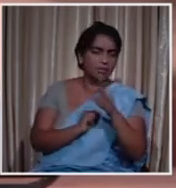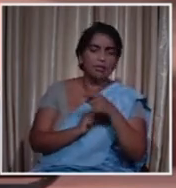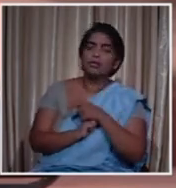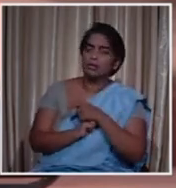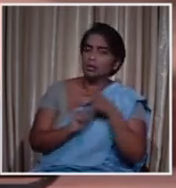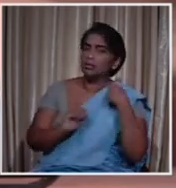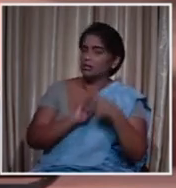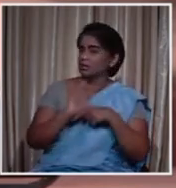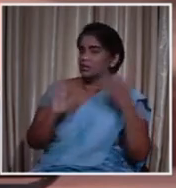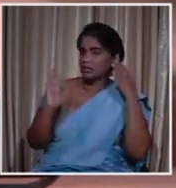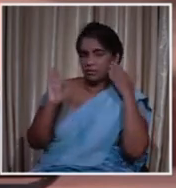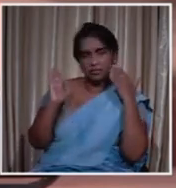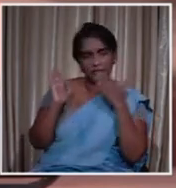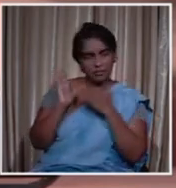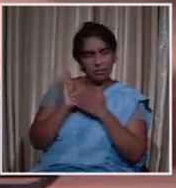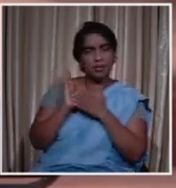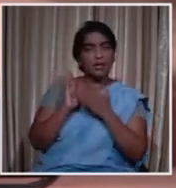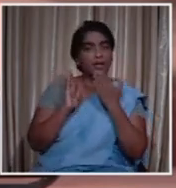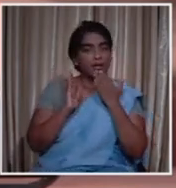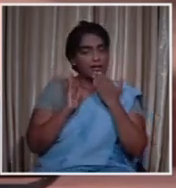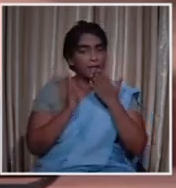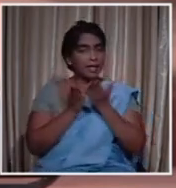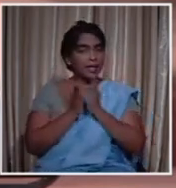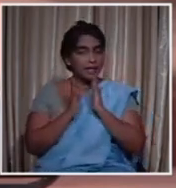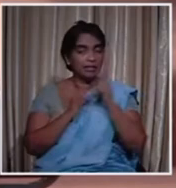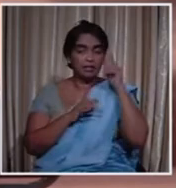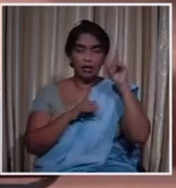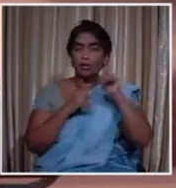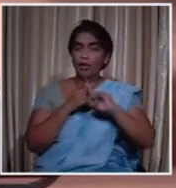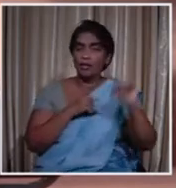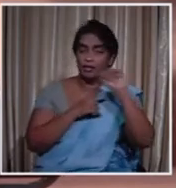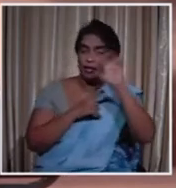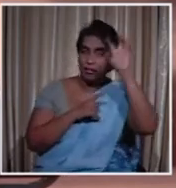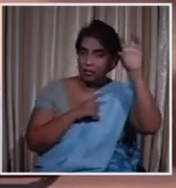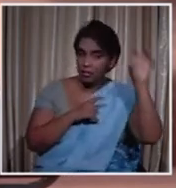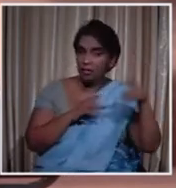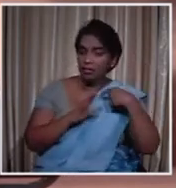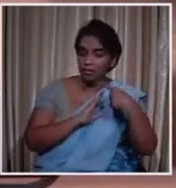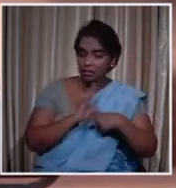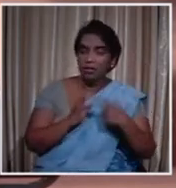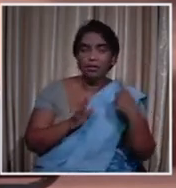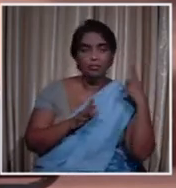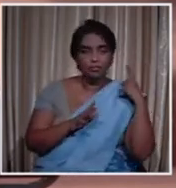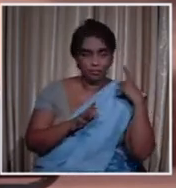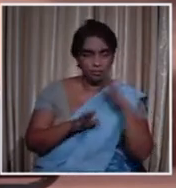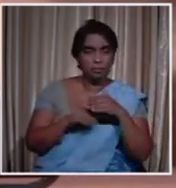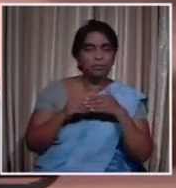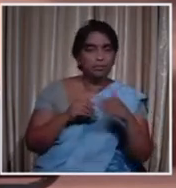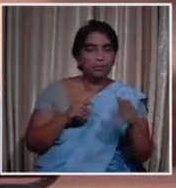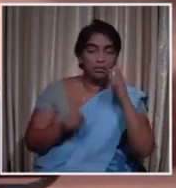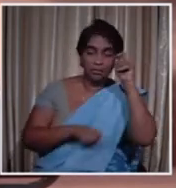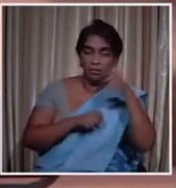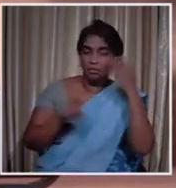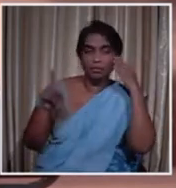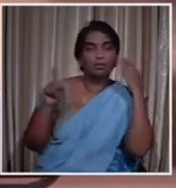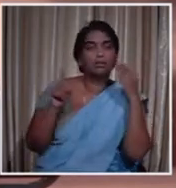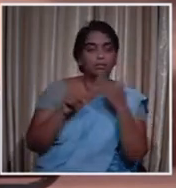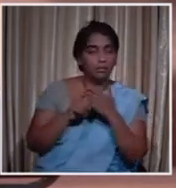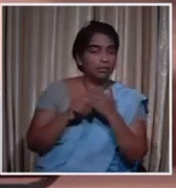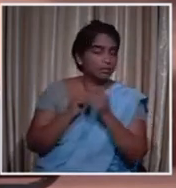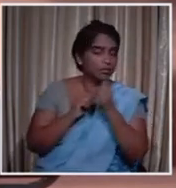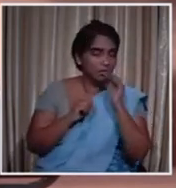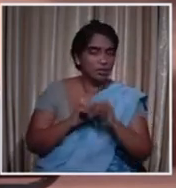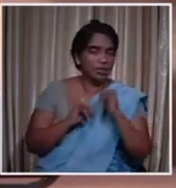சிந்திக்கின்ற அமெரிக்கா, இந்தியா, ஐரோப்பிய நாடுகளும் இந்த இராணுவத்தினரால் தமிழ் மக்கள் மீது இப்பொழுதும் மேற்கொள்ளப்படுகிற இந்த